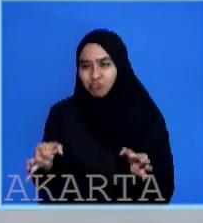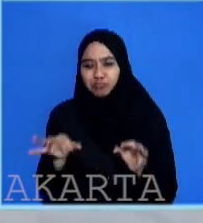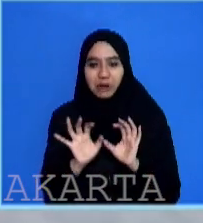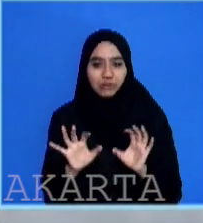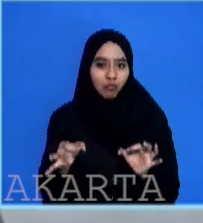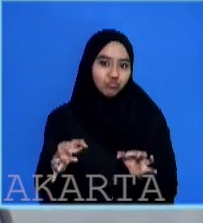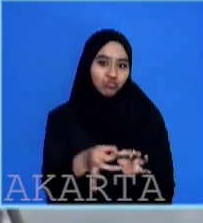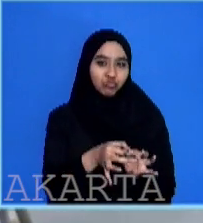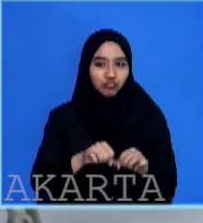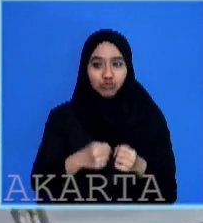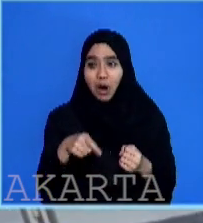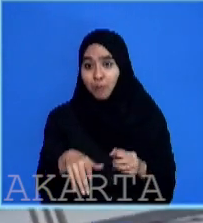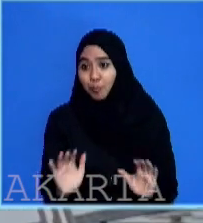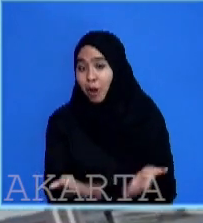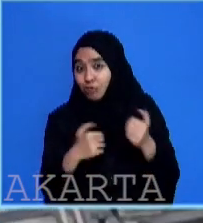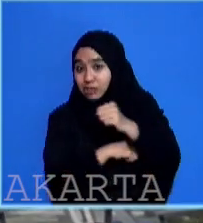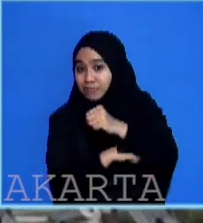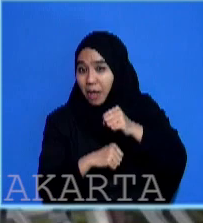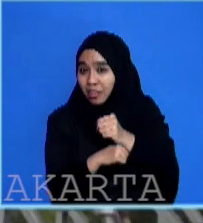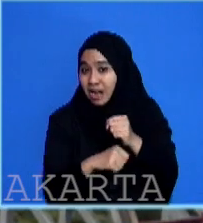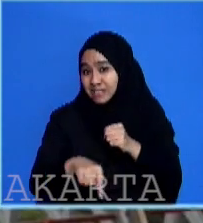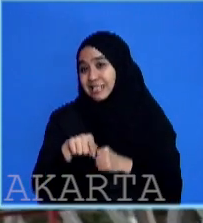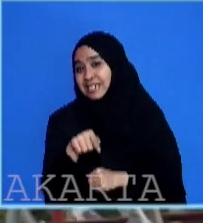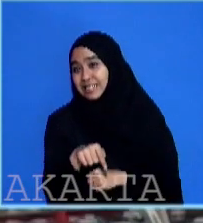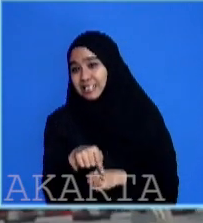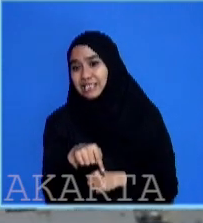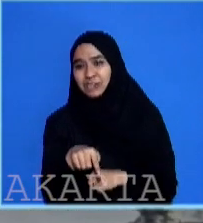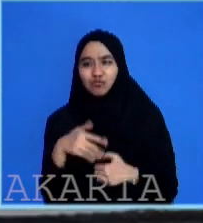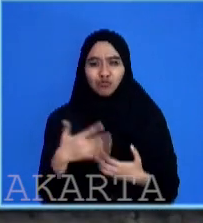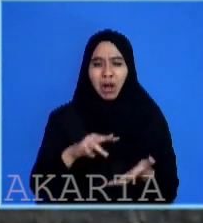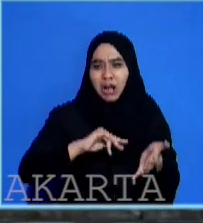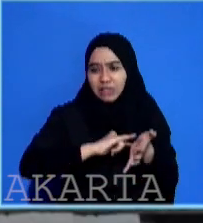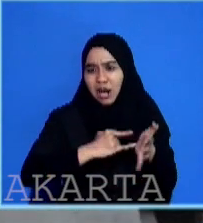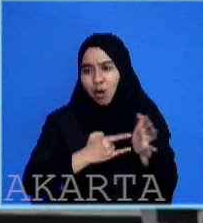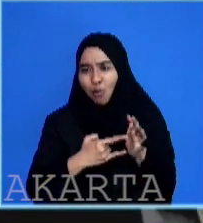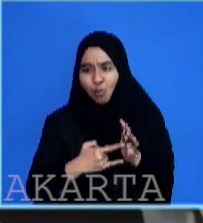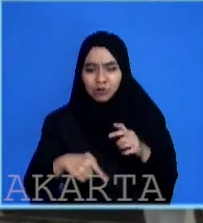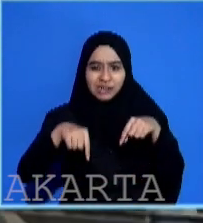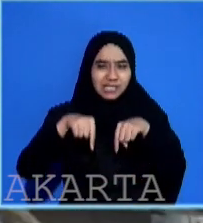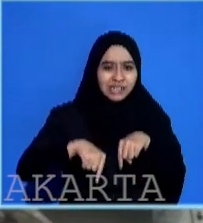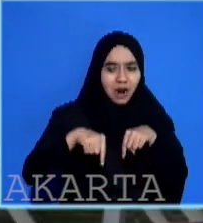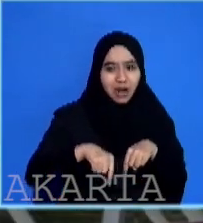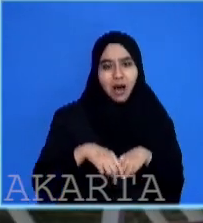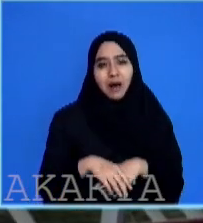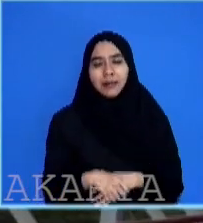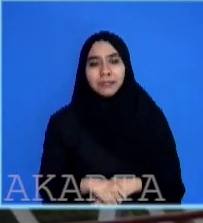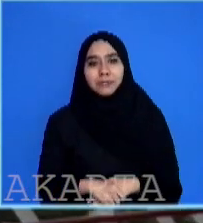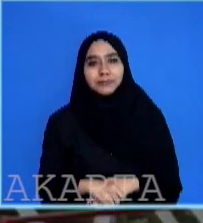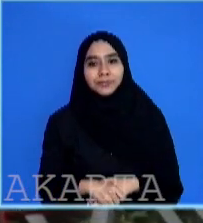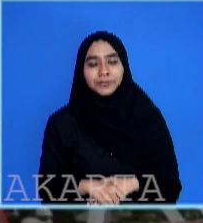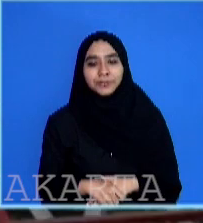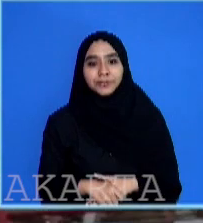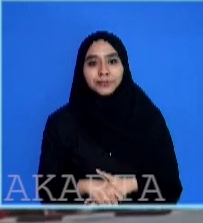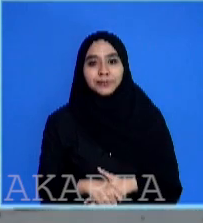kug k Bantar Ugi sampun ngetrepaken setunggaling teknologi ingkang modern ing jamanipun pangepyaaning pembangunan